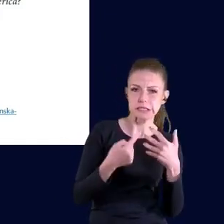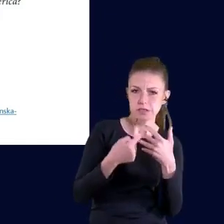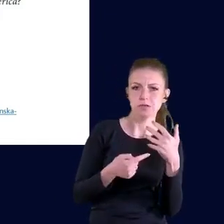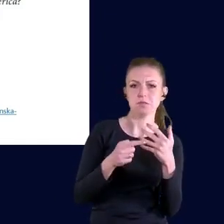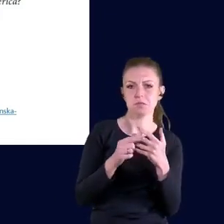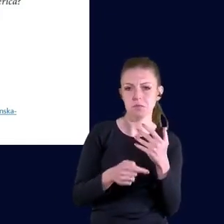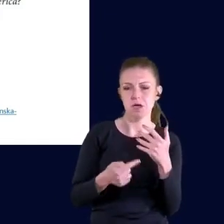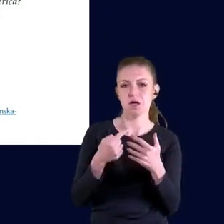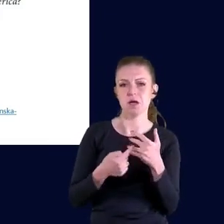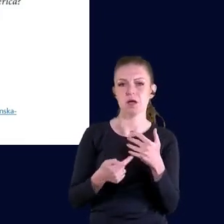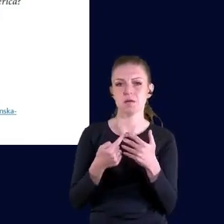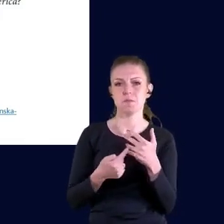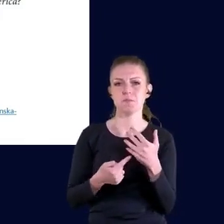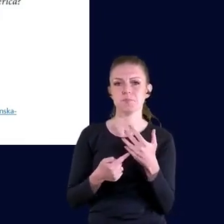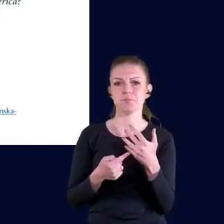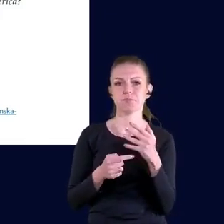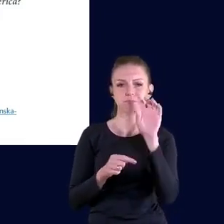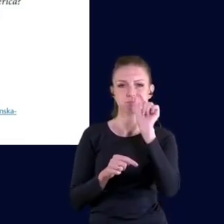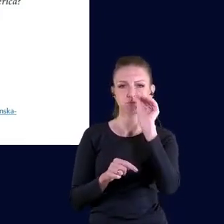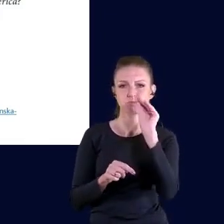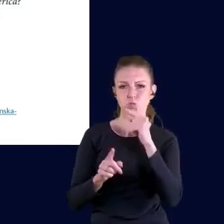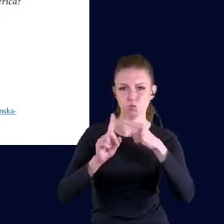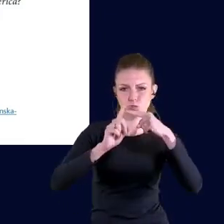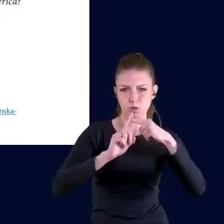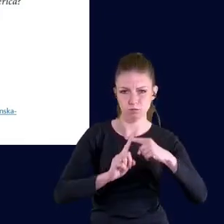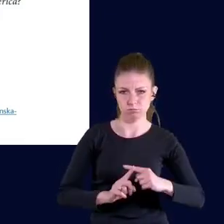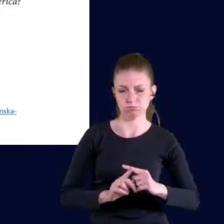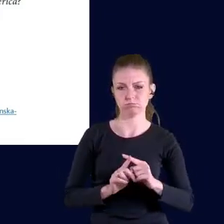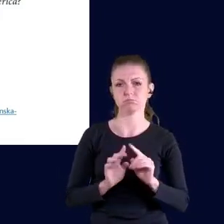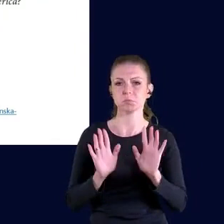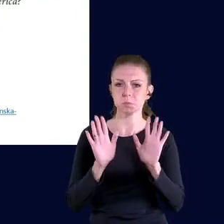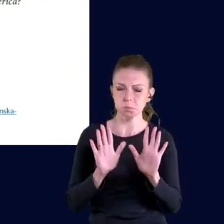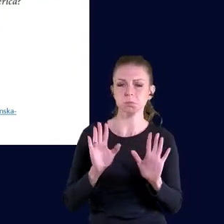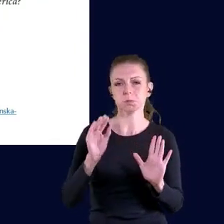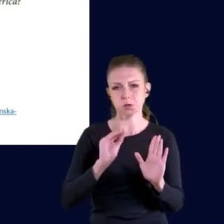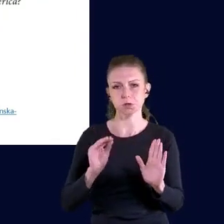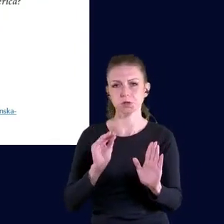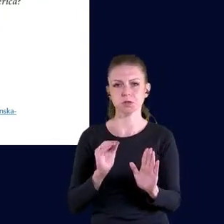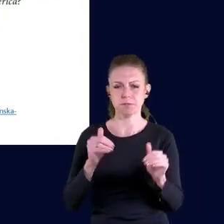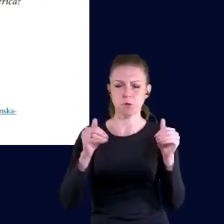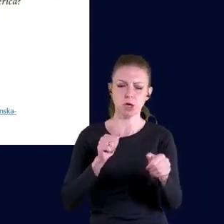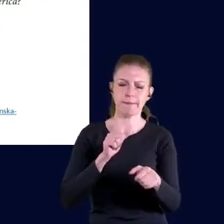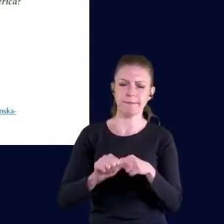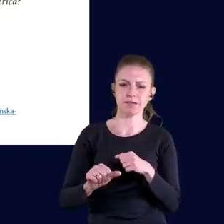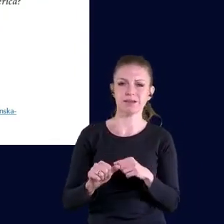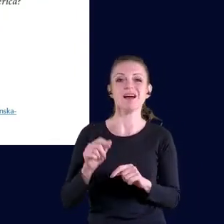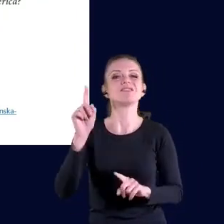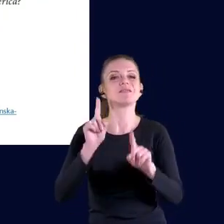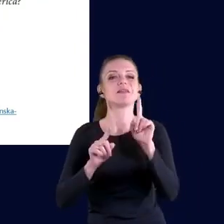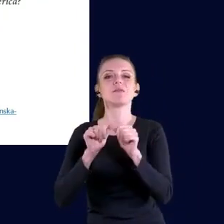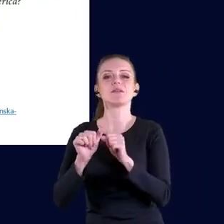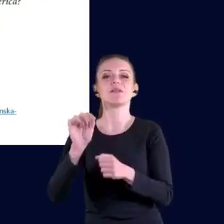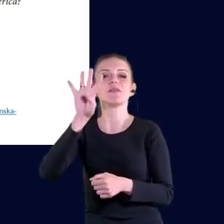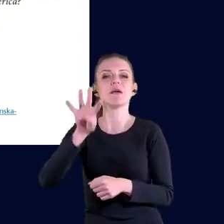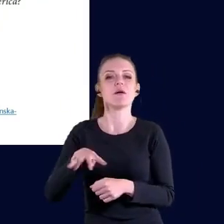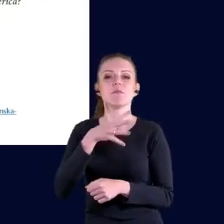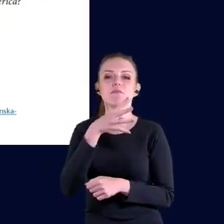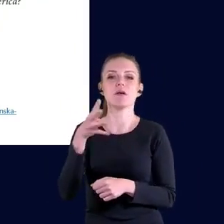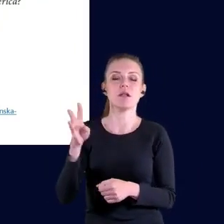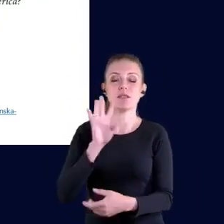typu rzeczy są No to jest zrozumiałe tak natomiast Czasami zdarza się